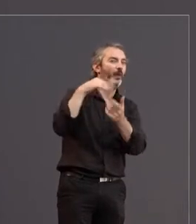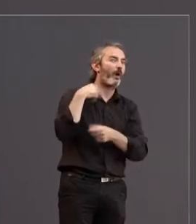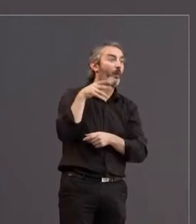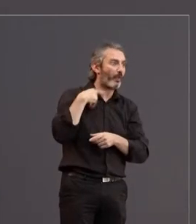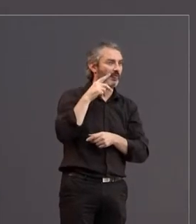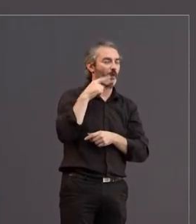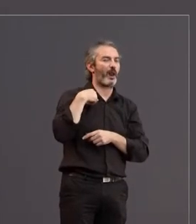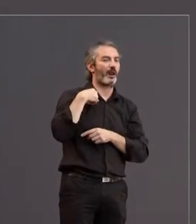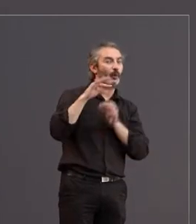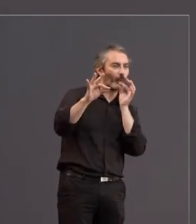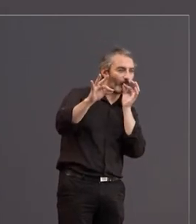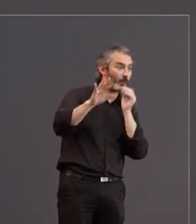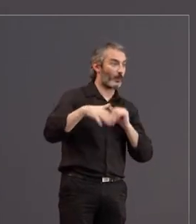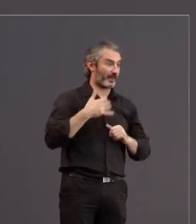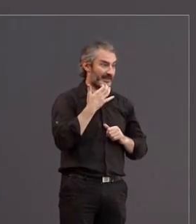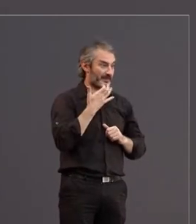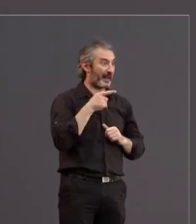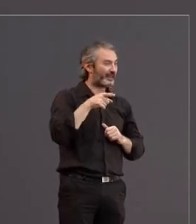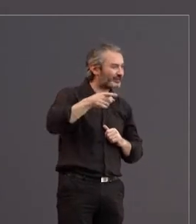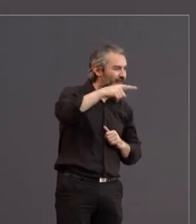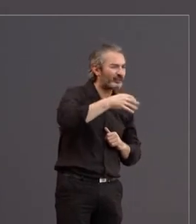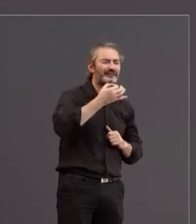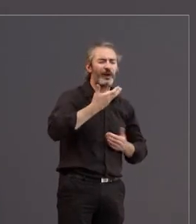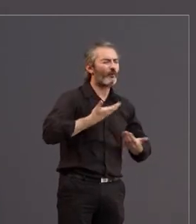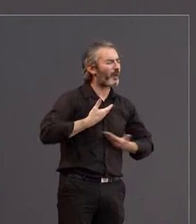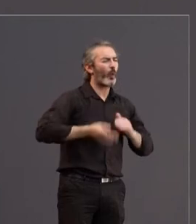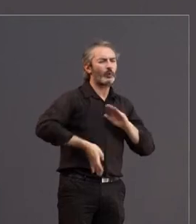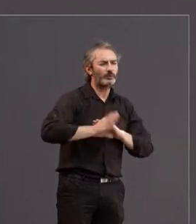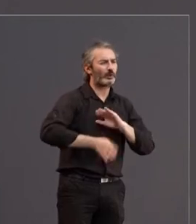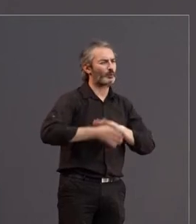no? O llegiu potser traduccions. És important que us seguiu formant sempre.